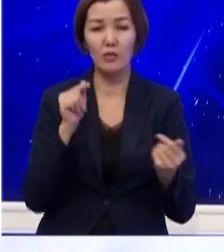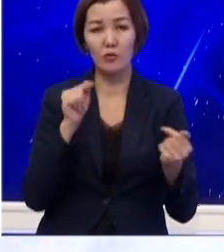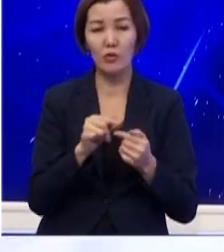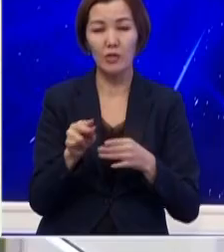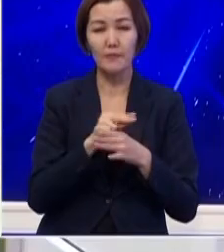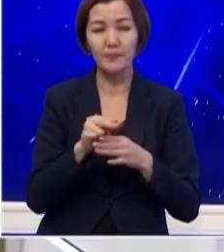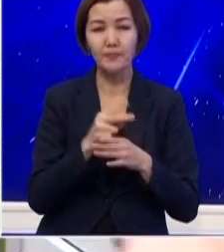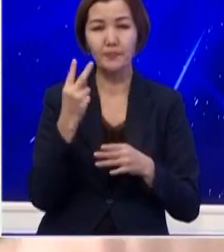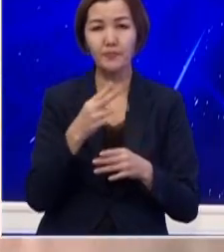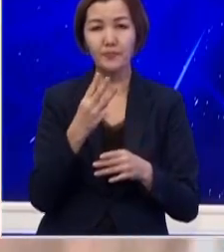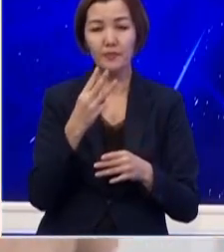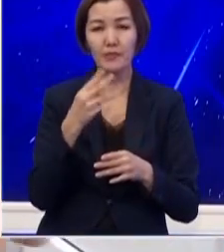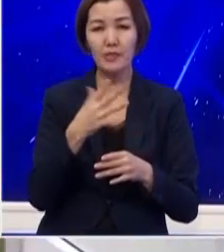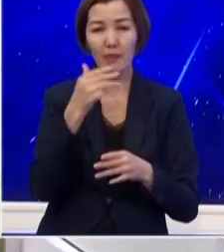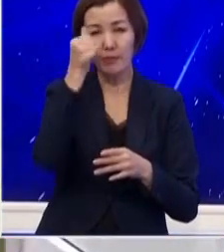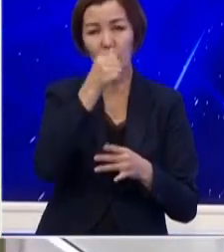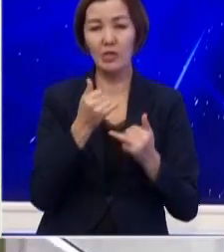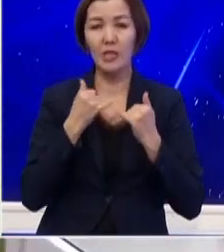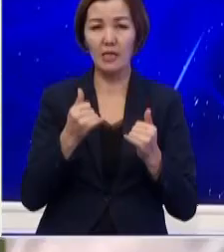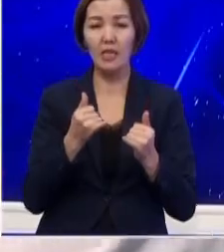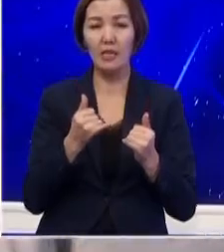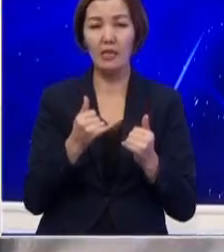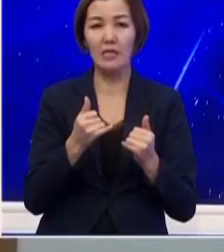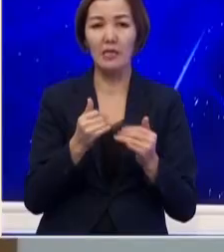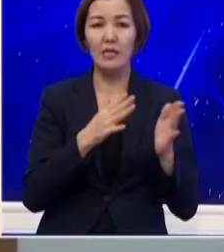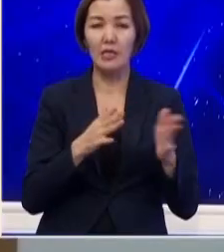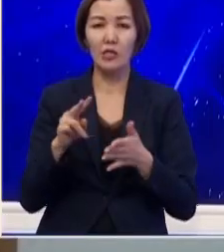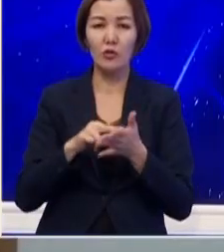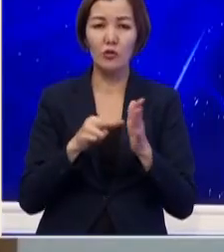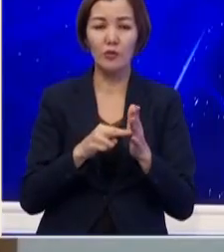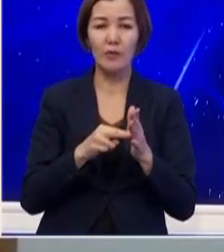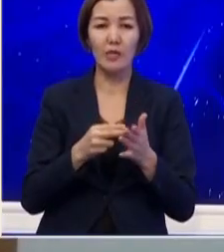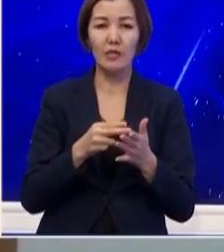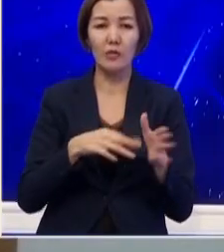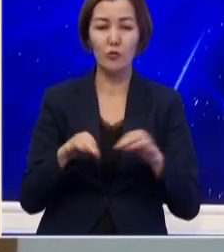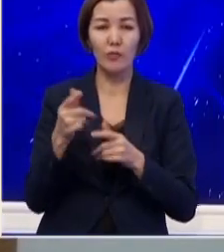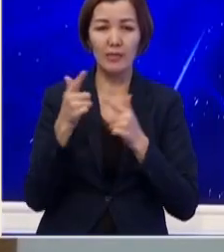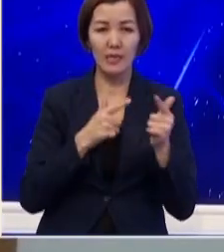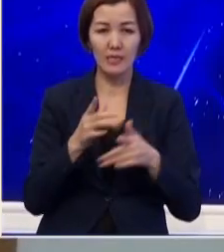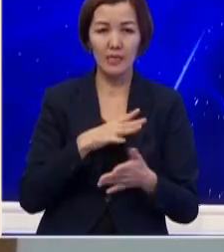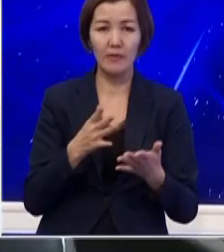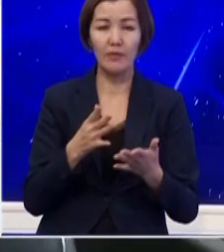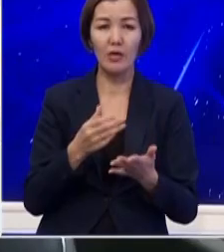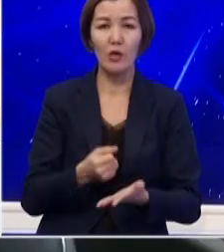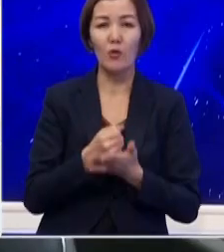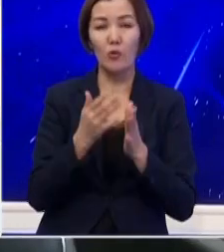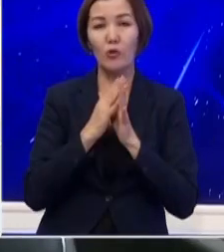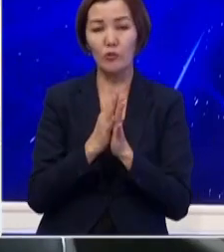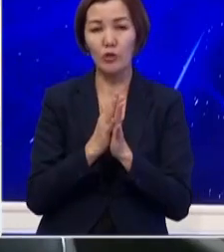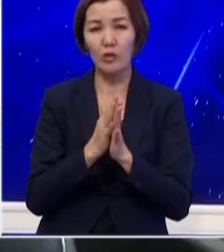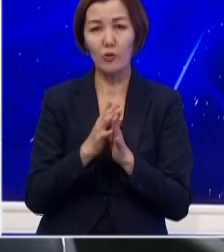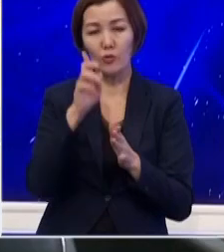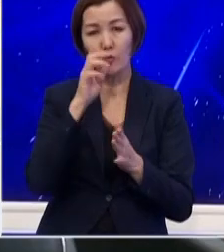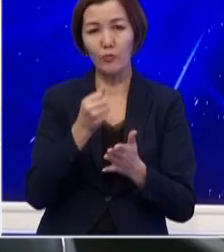күресудің 2023-2025 жылдарға арналған кешенді жоспарының жобасын әзірлепті. Қолдауды сұрады,